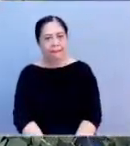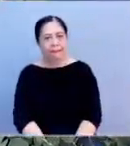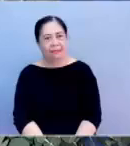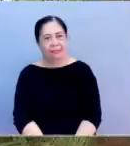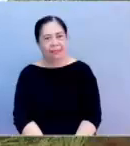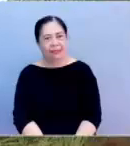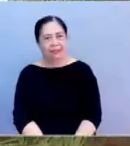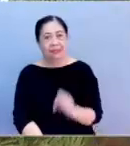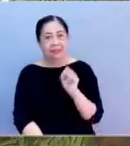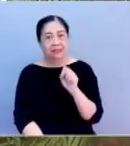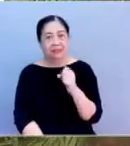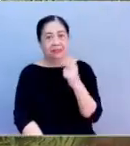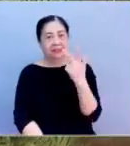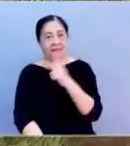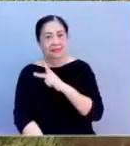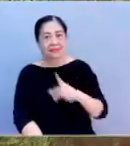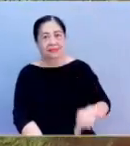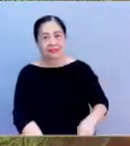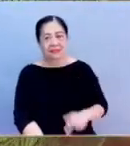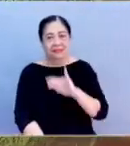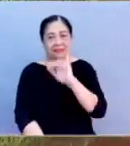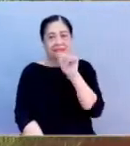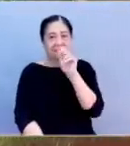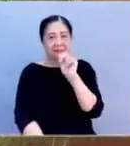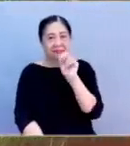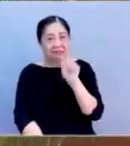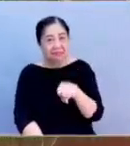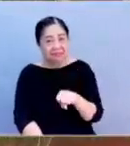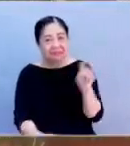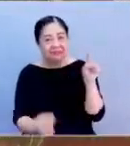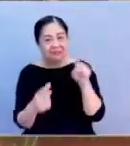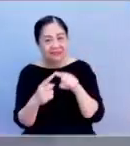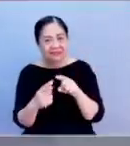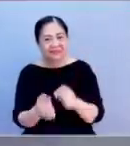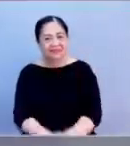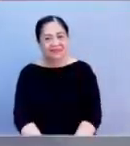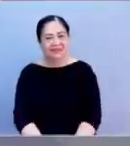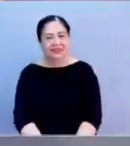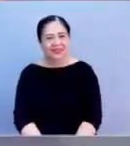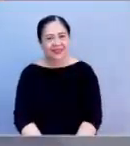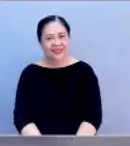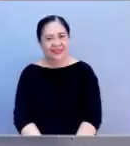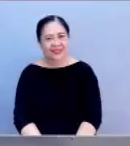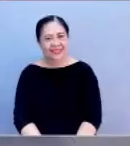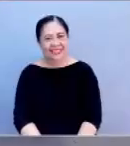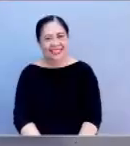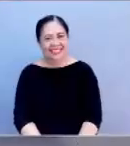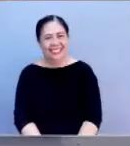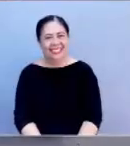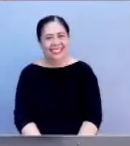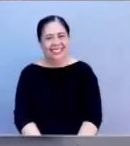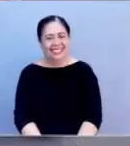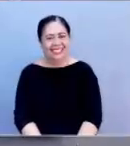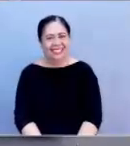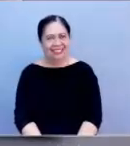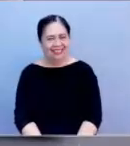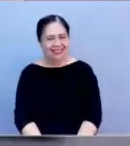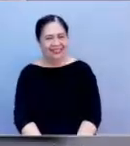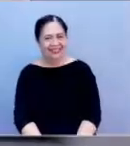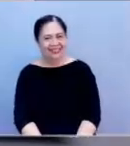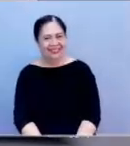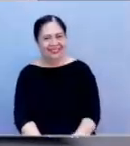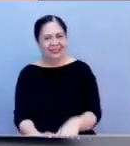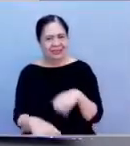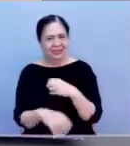yun? 3 kings pala. 3 kings. Dumami na pala sila. 7 dwarfs. Duboble mismo. This year pala, duboble.